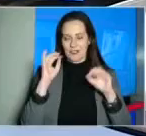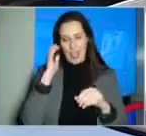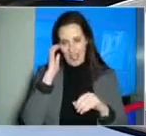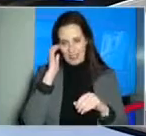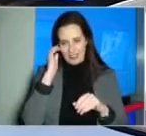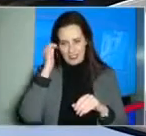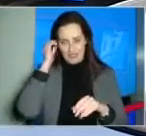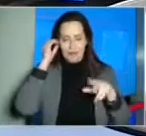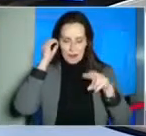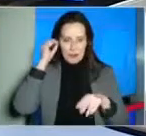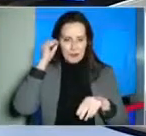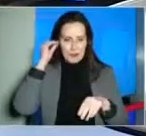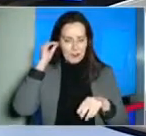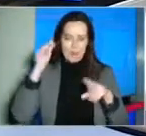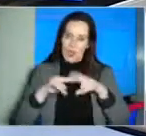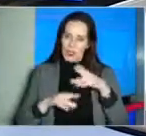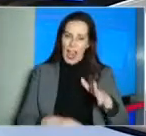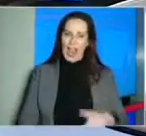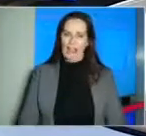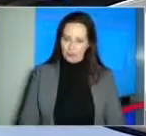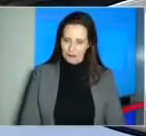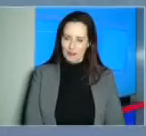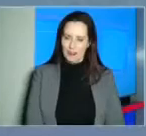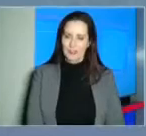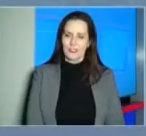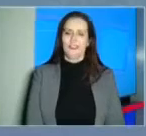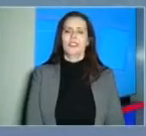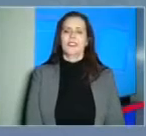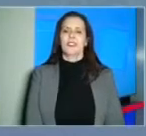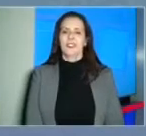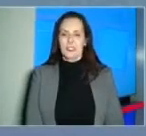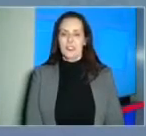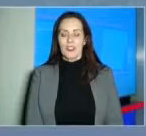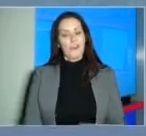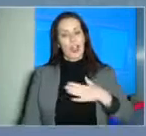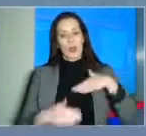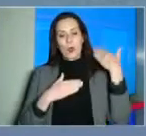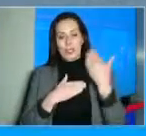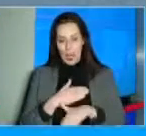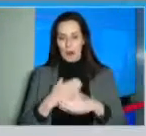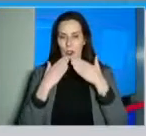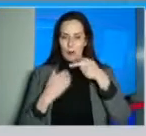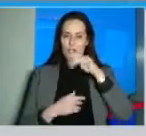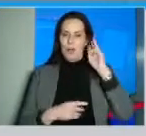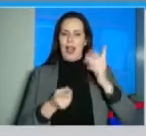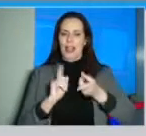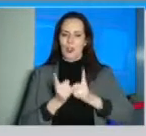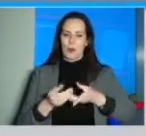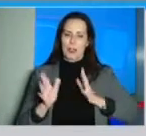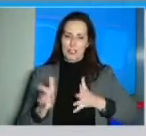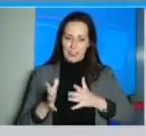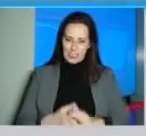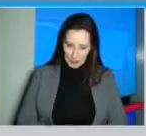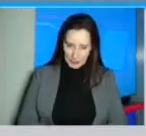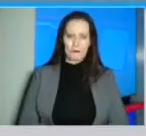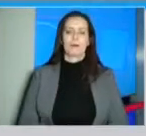אני משאירה לכם פה את האולפן. מוריה קור, נילי רייכמן. ואנחנו סיימנו. תודה לתמי שמע על התרגום